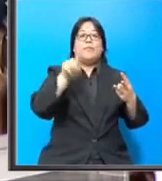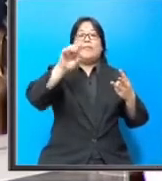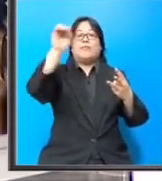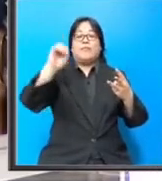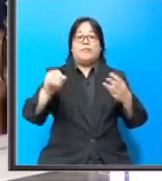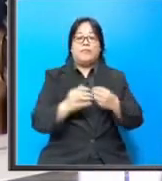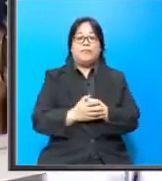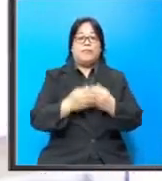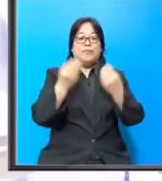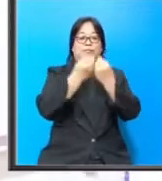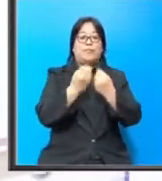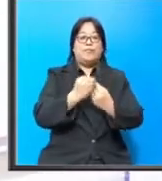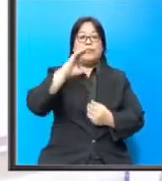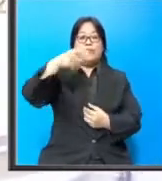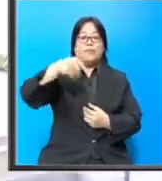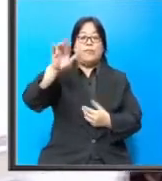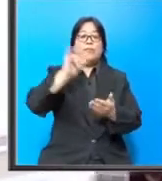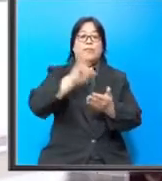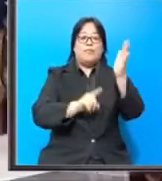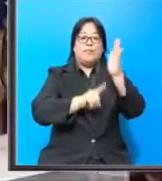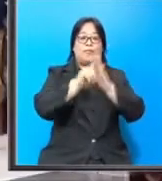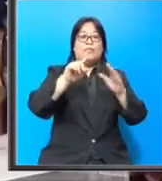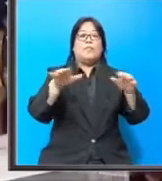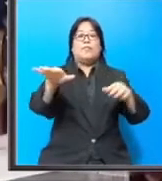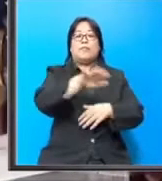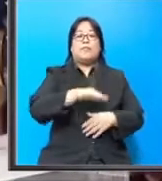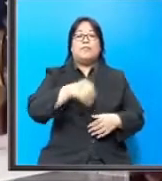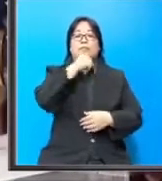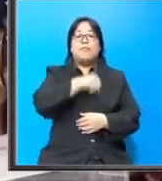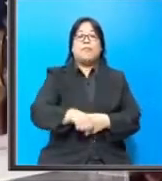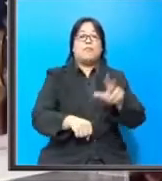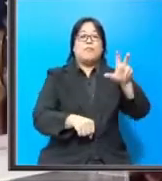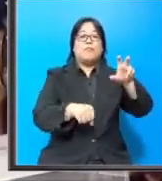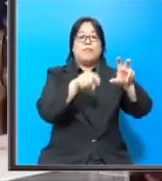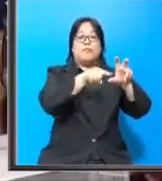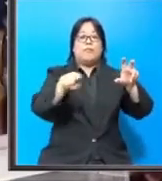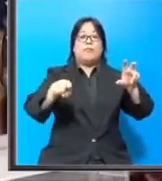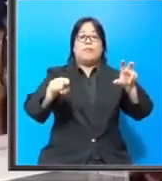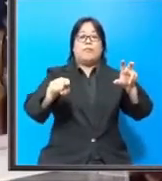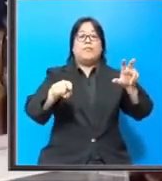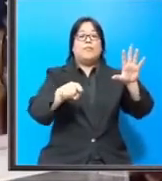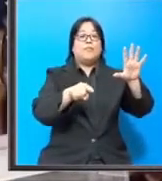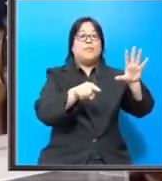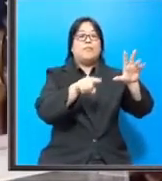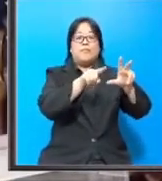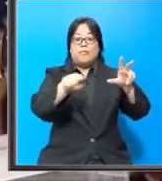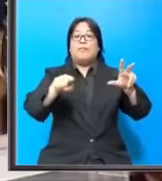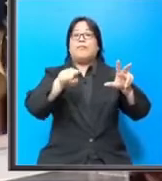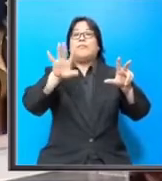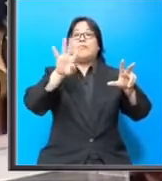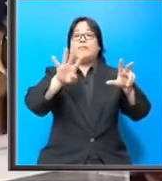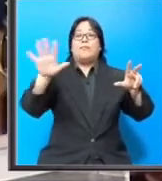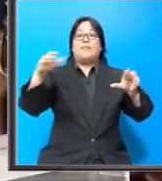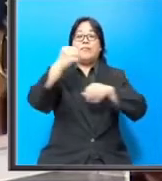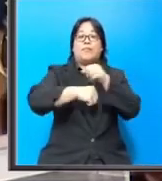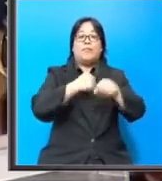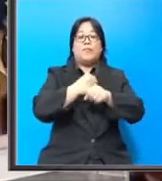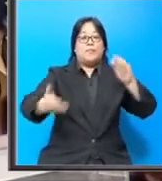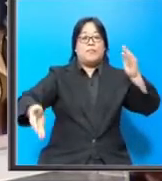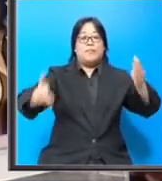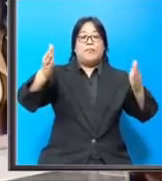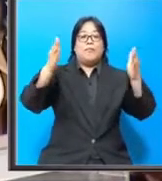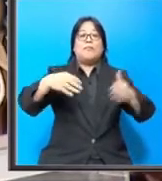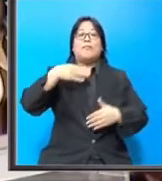100 kada setiap pula adalah lebih tinggi dikalangan mereka yang berumur antara 30 35 hingga empat tahun berbanding dengan